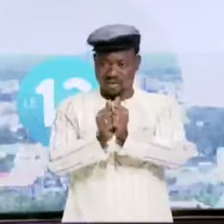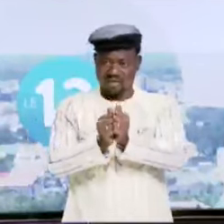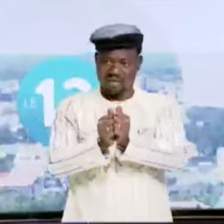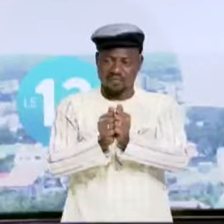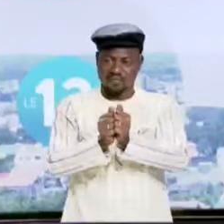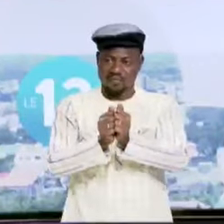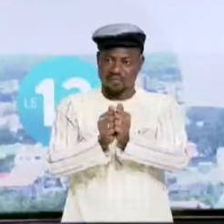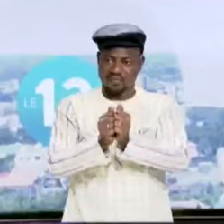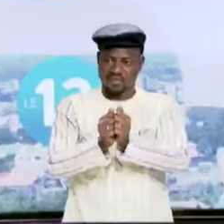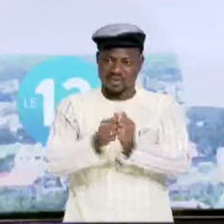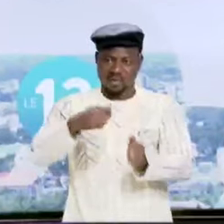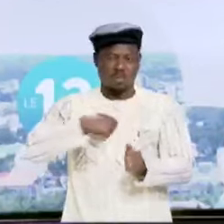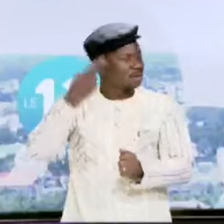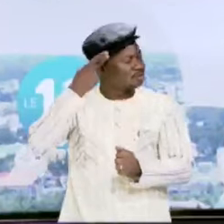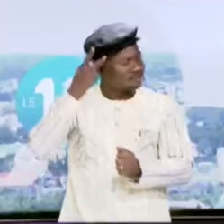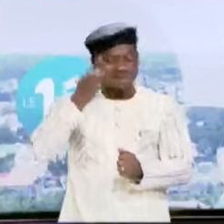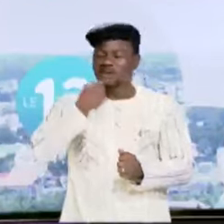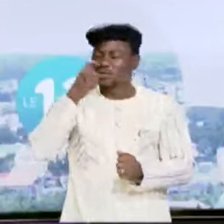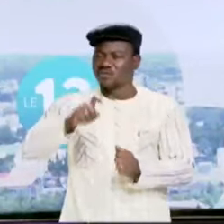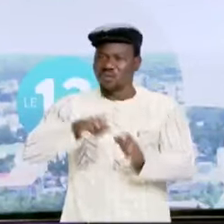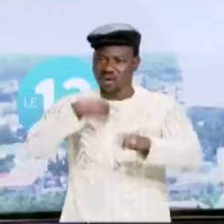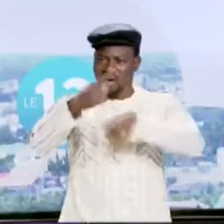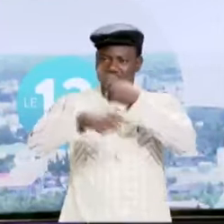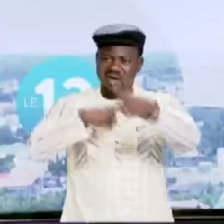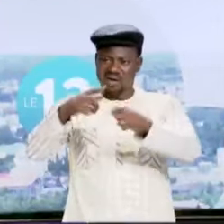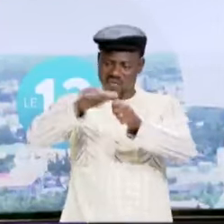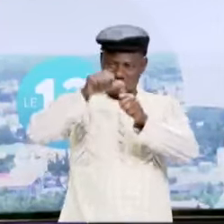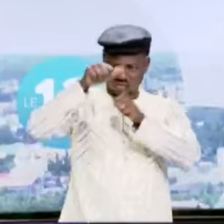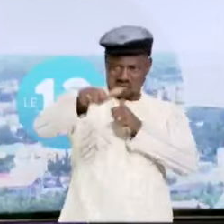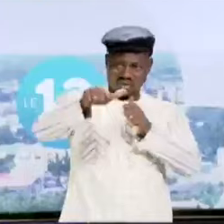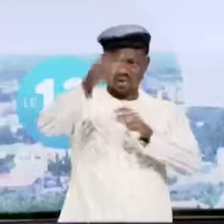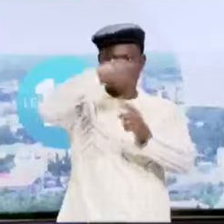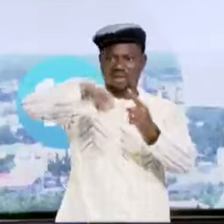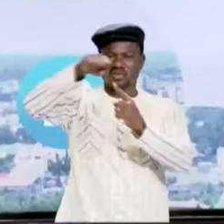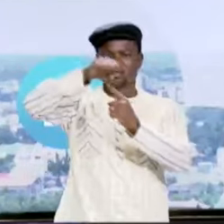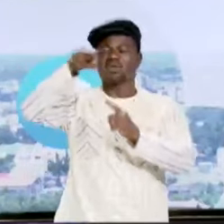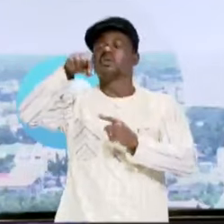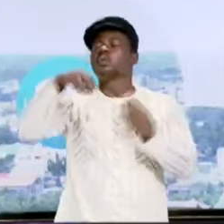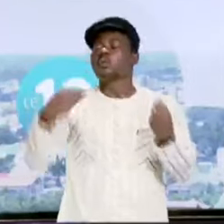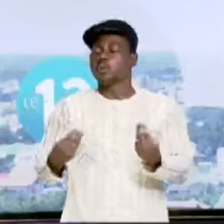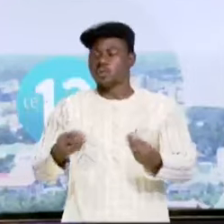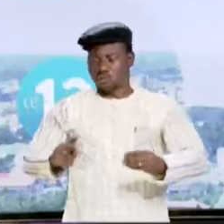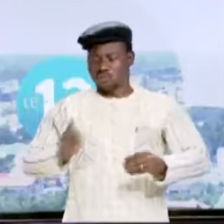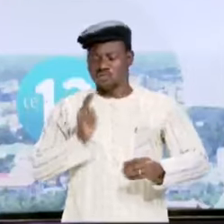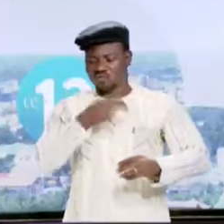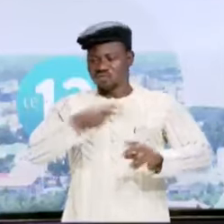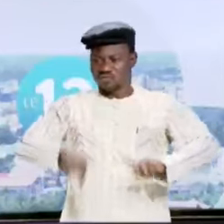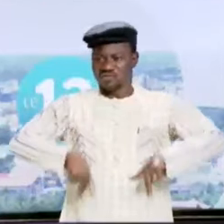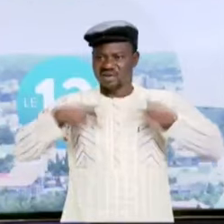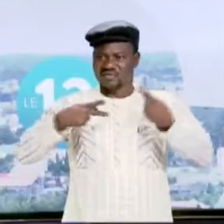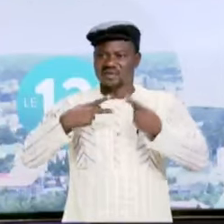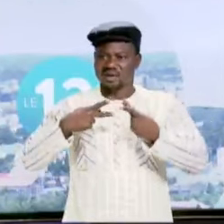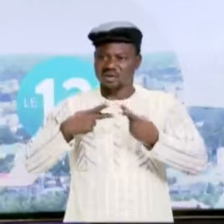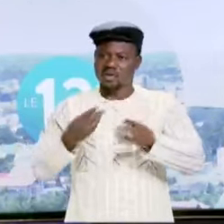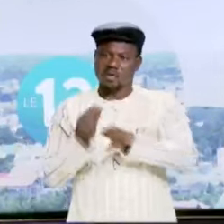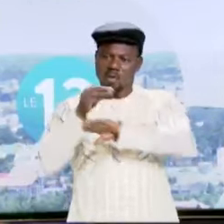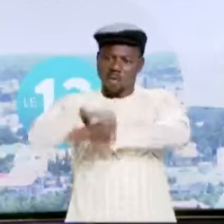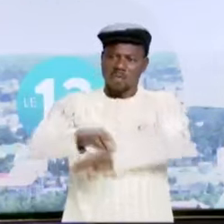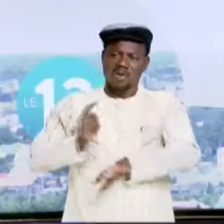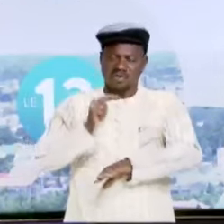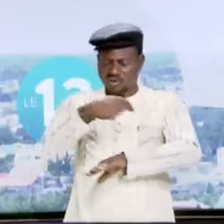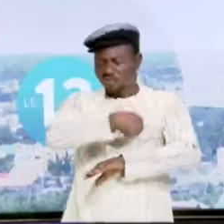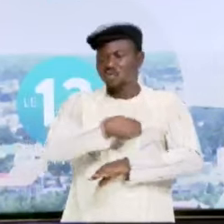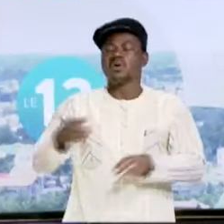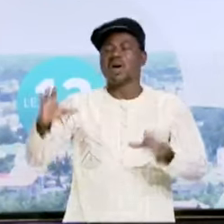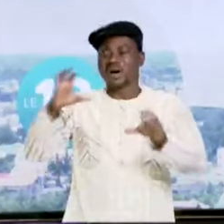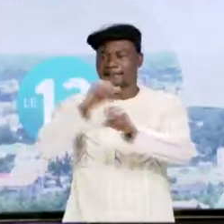contribution. Moi, je pense qu'il faut aller au-delà parce que la situation dans laquelle nous nous trouvons nous contraint à adopter, à prendre des